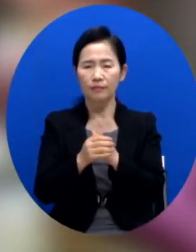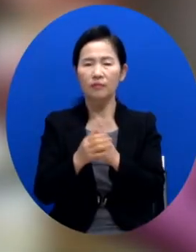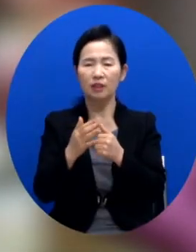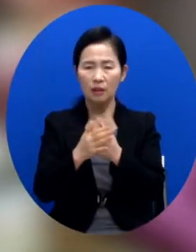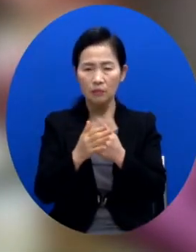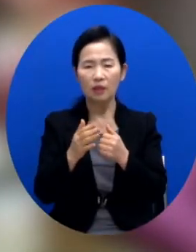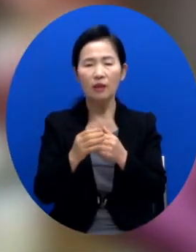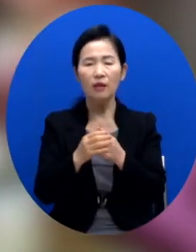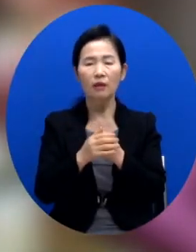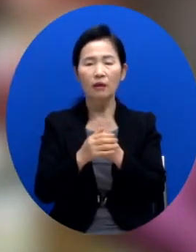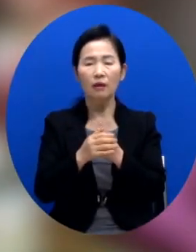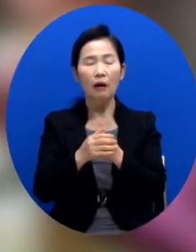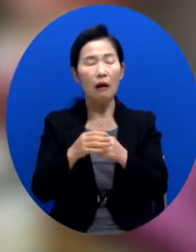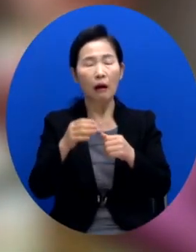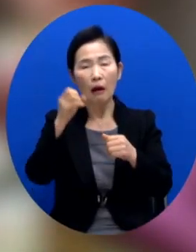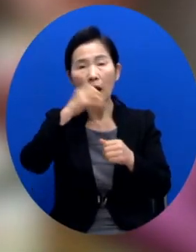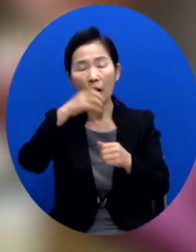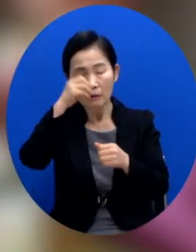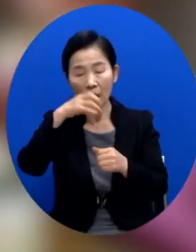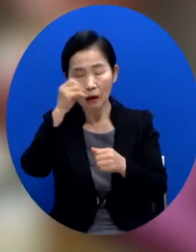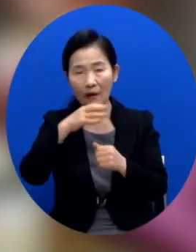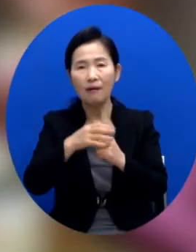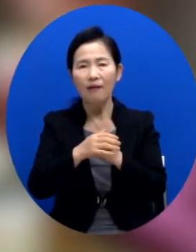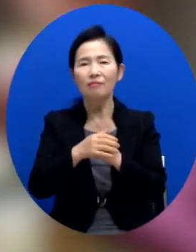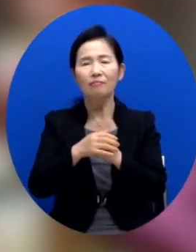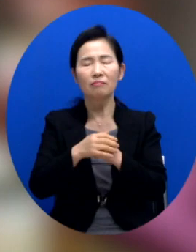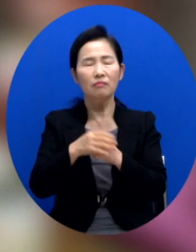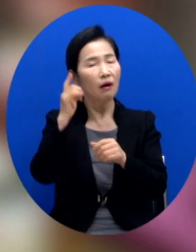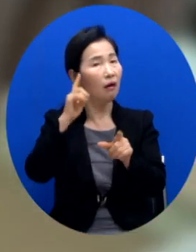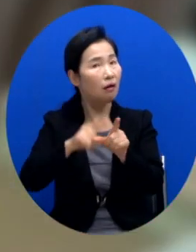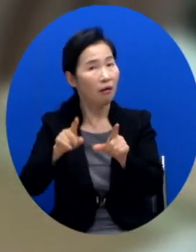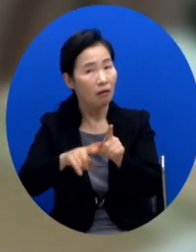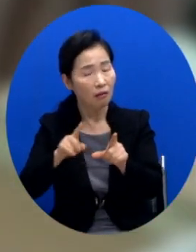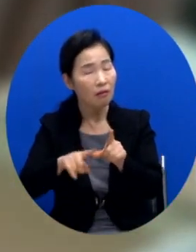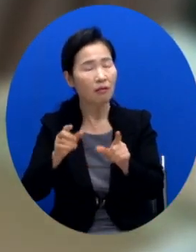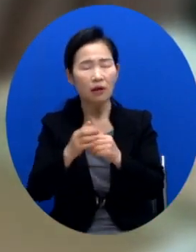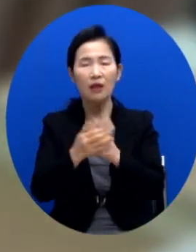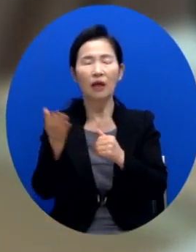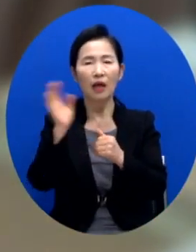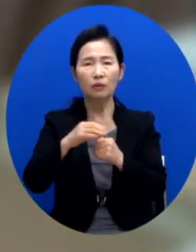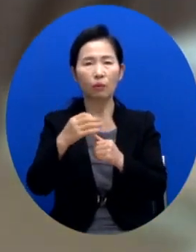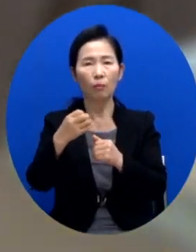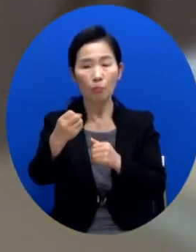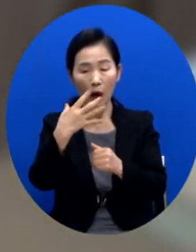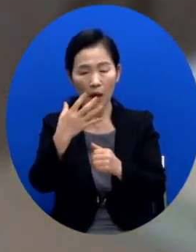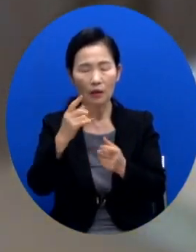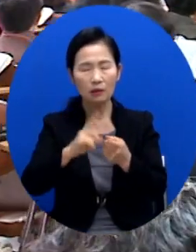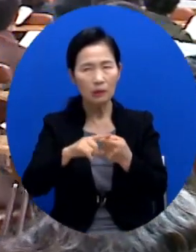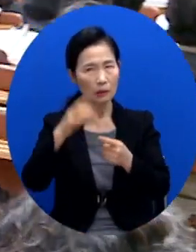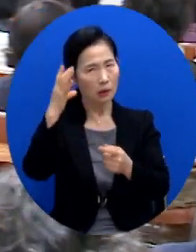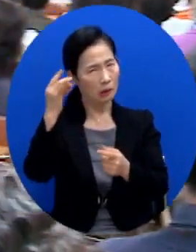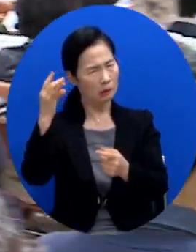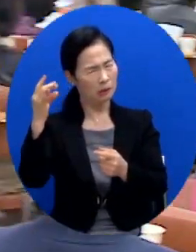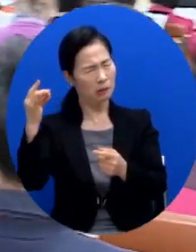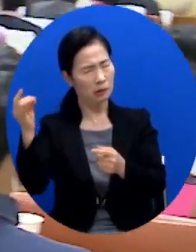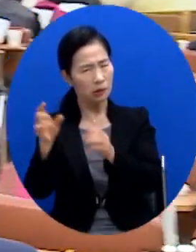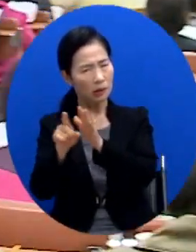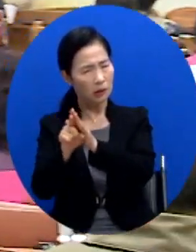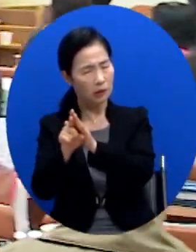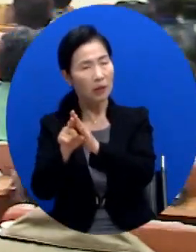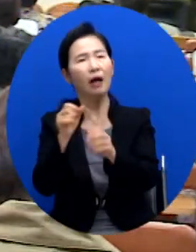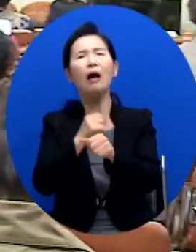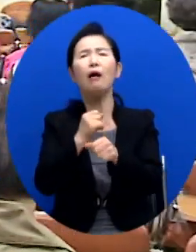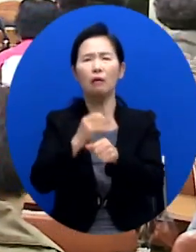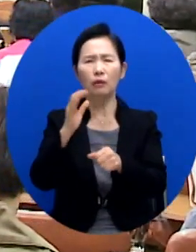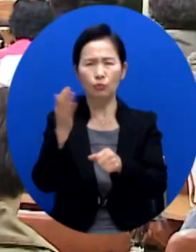했습니다. 가볍게 접한다고 해도 무의식적으로 점지 내용에 의존하게 될 수 있다는 점에서입니다. 또